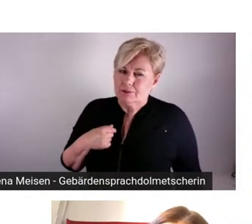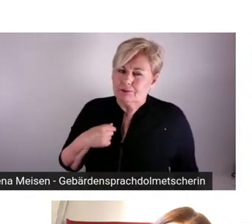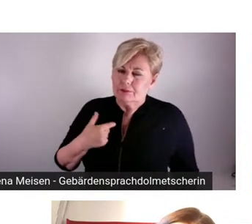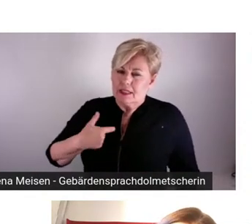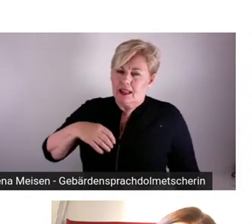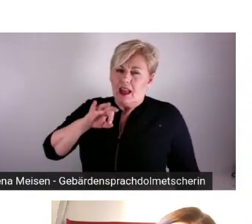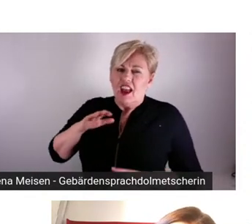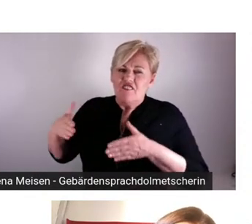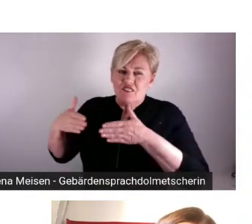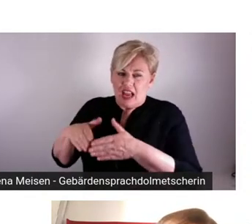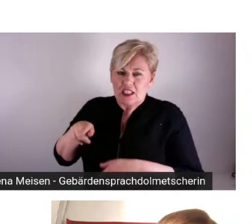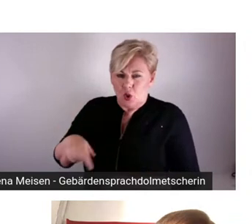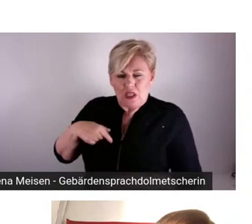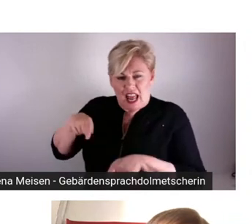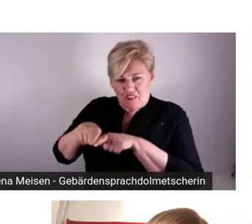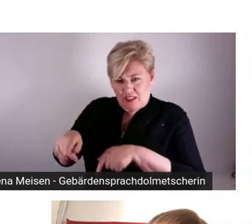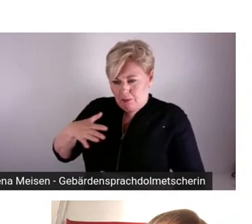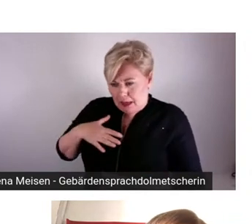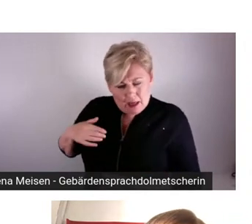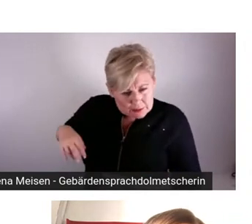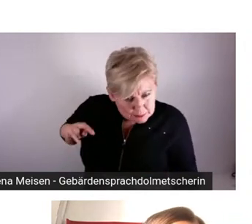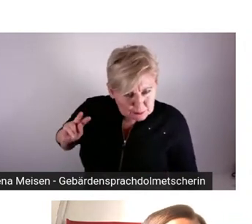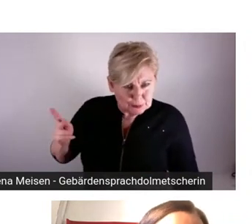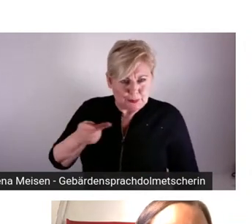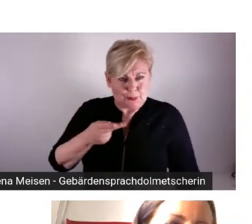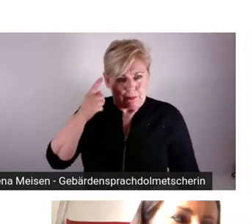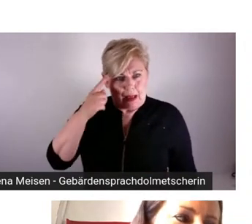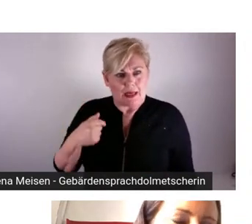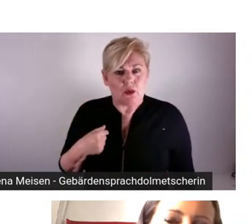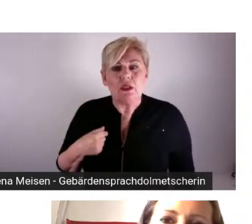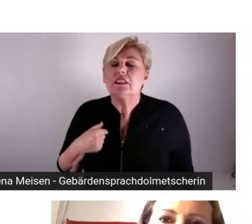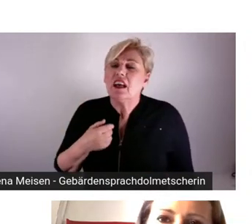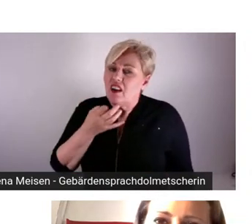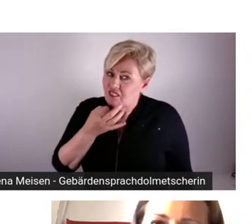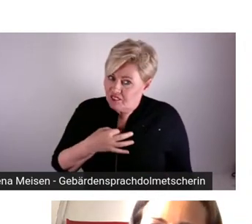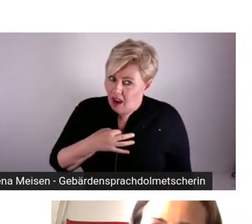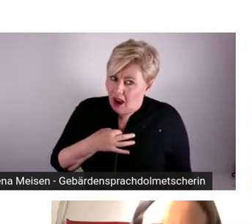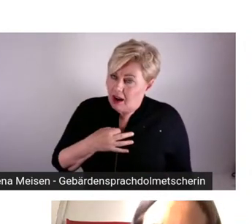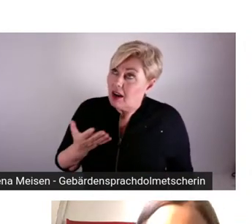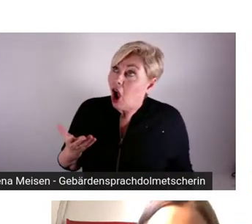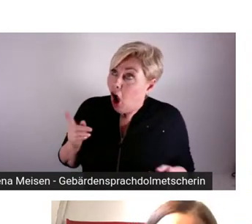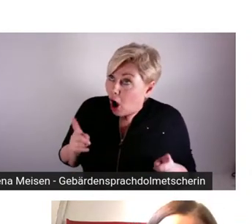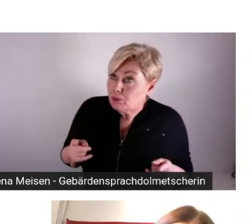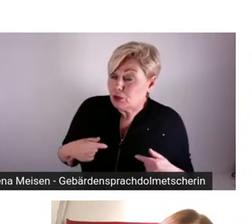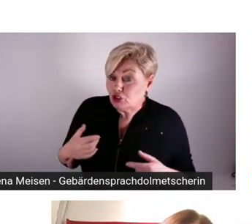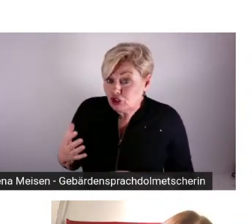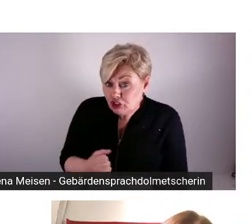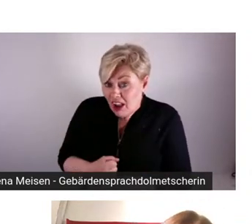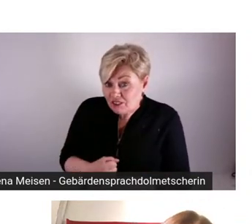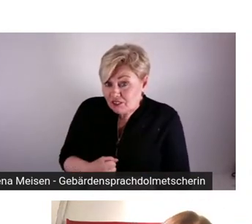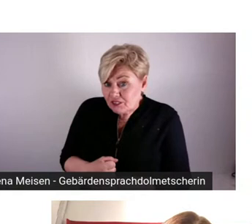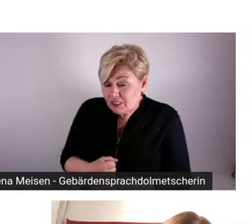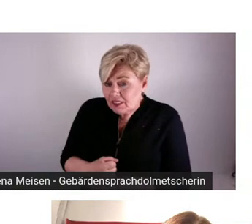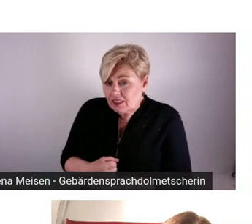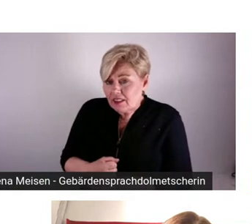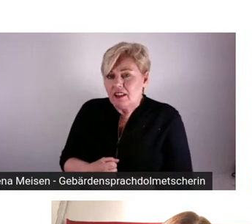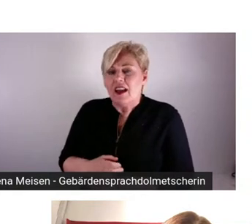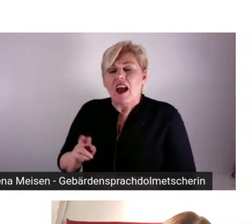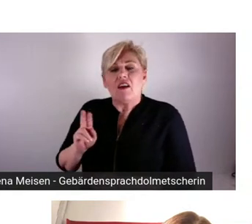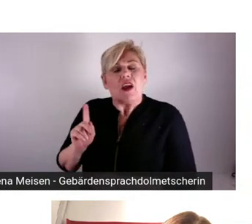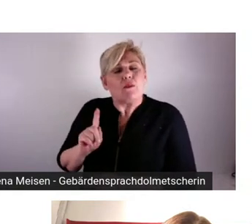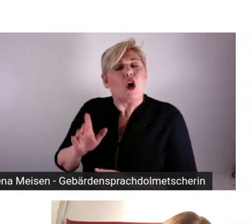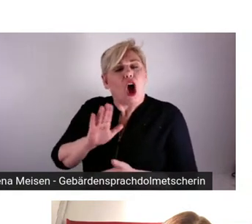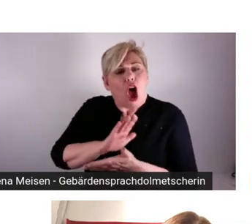die FDP absolut an meiner Seite. Das ist die Frage, ob es uns gelingt, dass diejenigen, die im Arbeitsmarkt einfache Tätigkeiten und